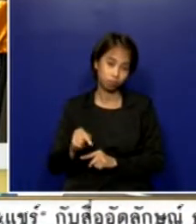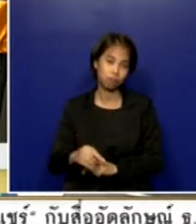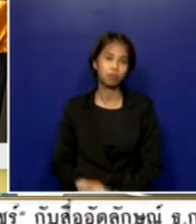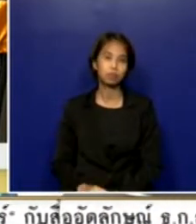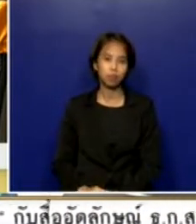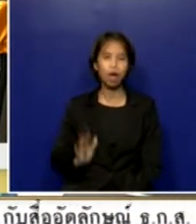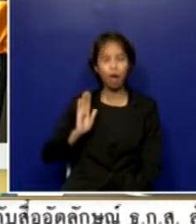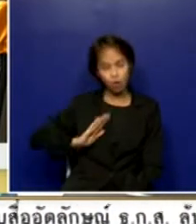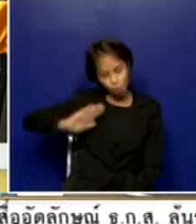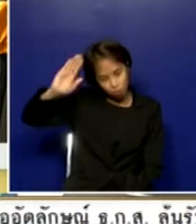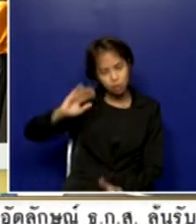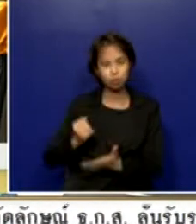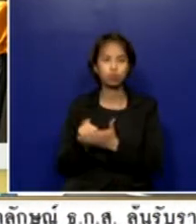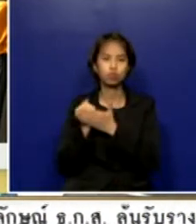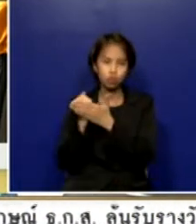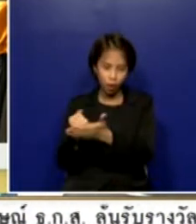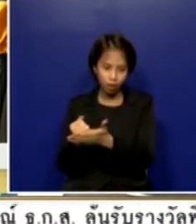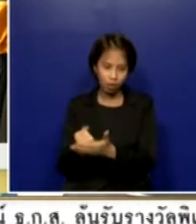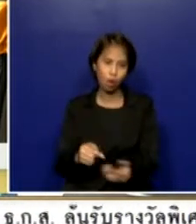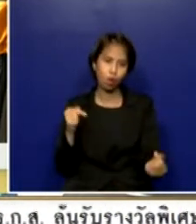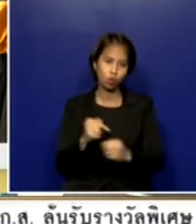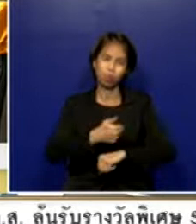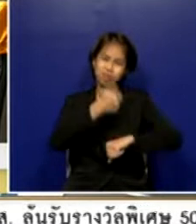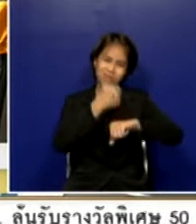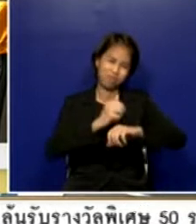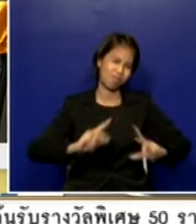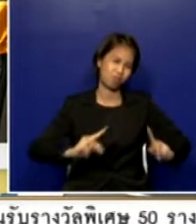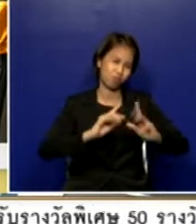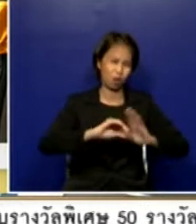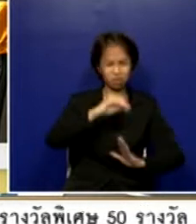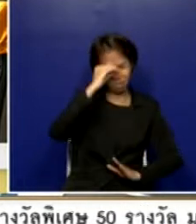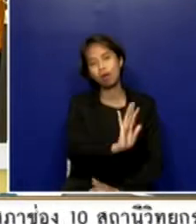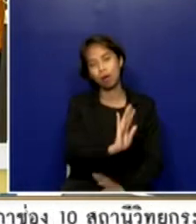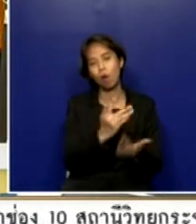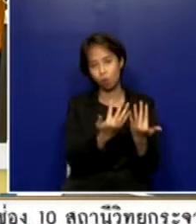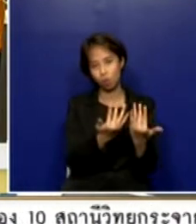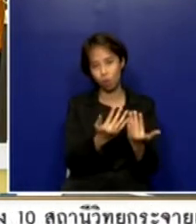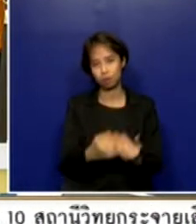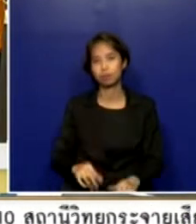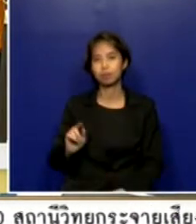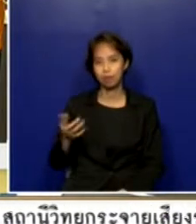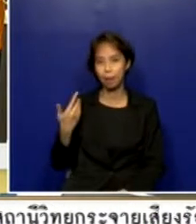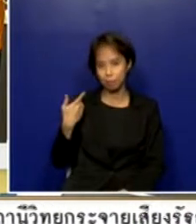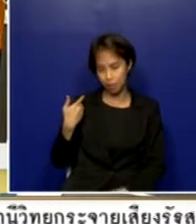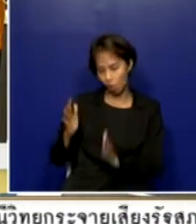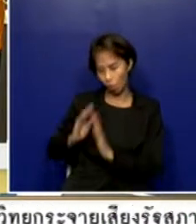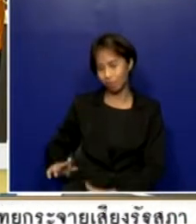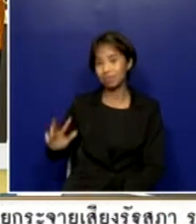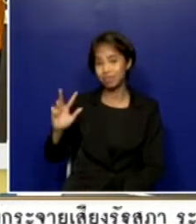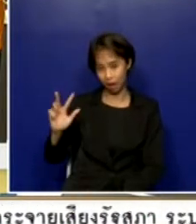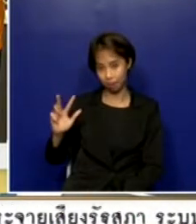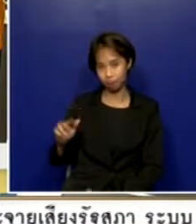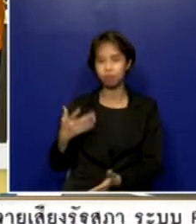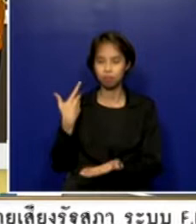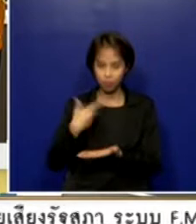ปริญญาตรีไปแก้ไขว่าไม่ต้องทำงานด้านการศึกษาก็ได้นะครับแล้วก็ที่สุดแล้วใครหลังคนดังกล่าวเข้ามานำตำแหน่งนี้จริงๆ